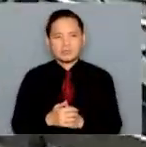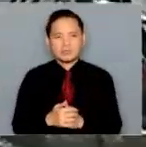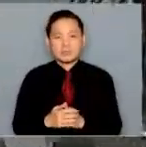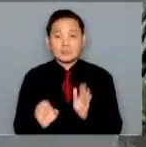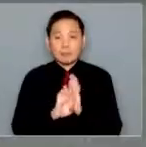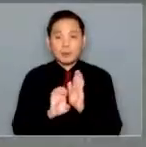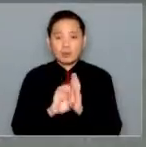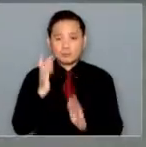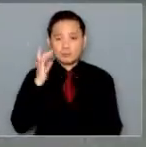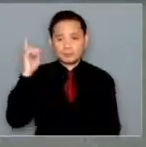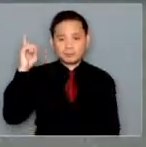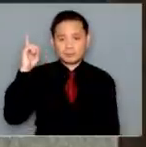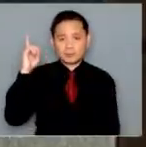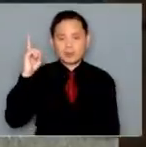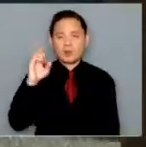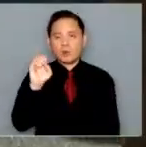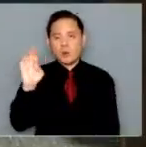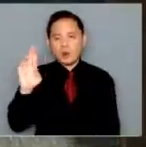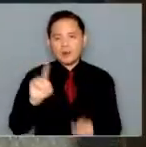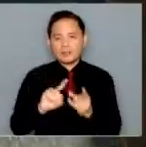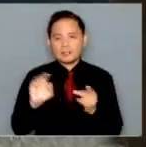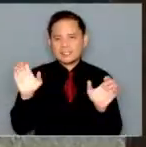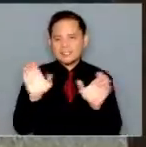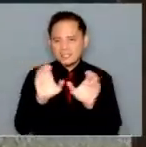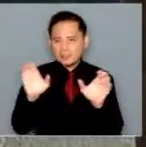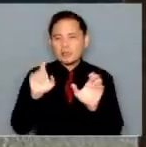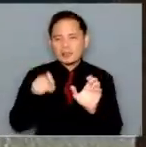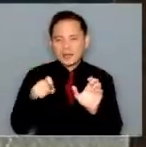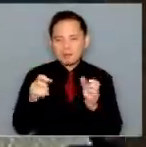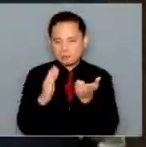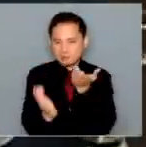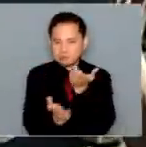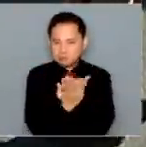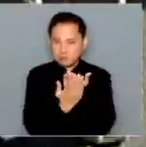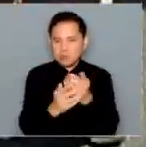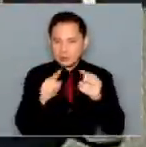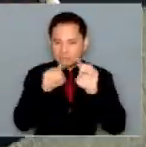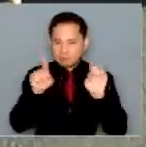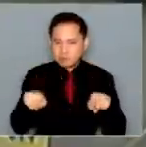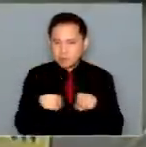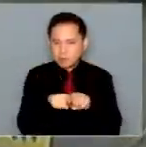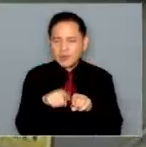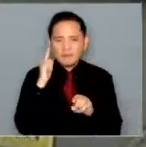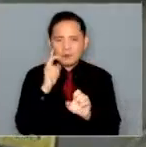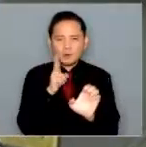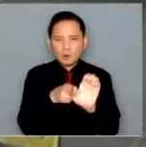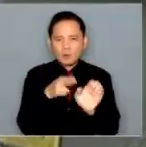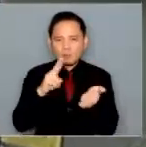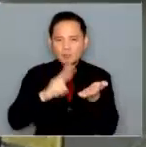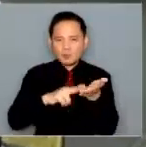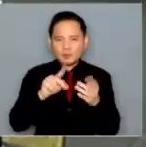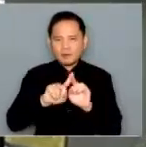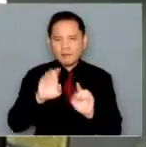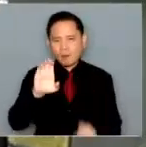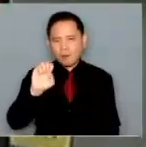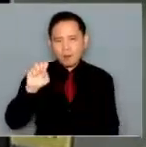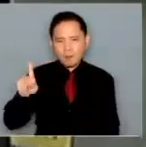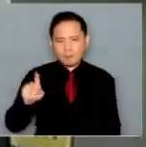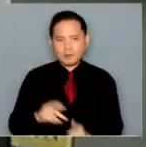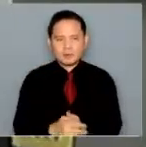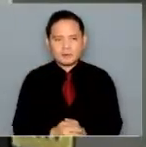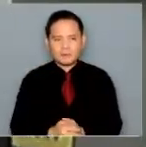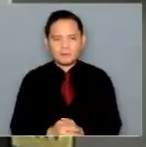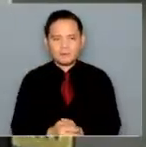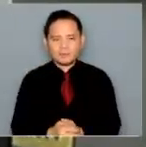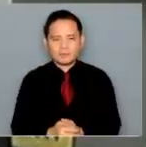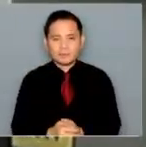Receipt at Certificate of Registration na lang at petisyon ng kailangan para makabuo ng kooperatiba. Pwede na rin kahit 10 unit na lang at hindi